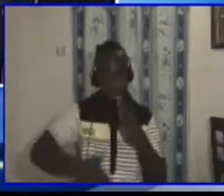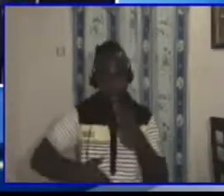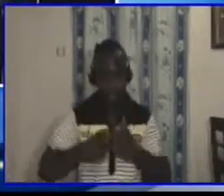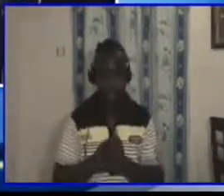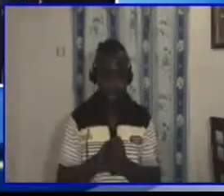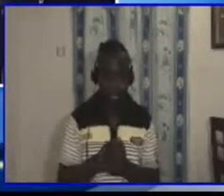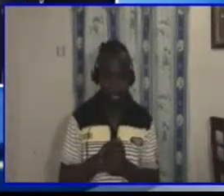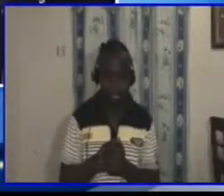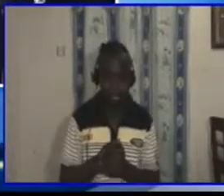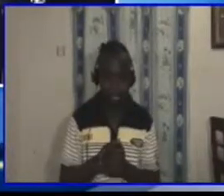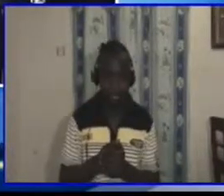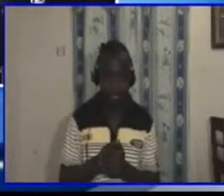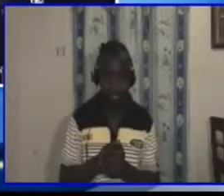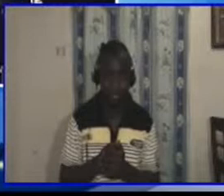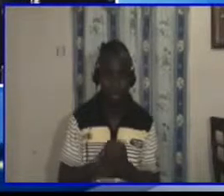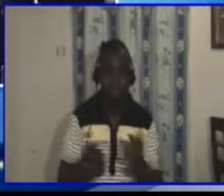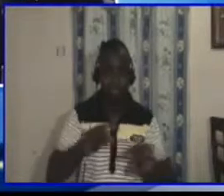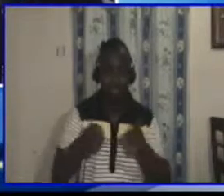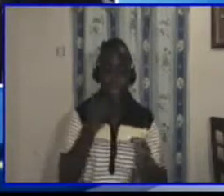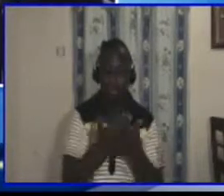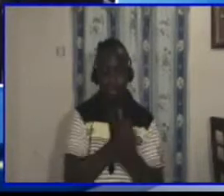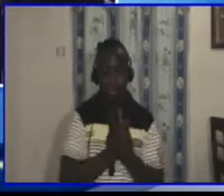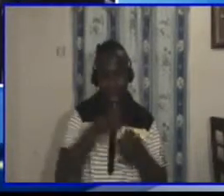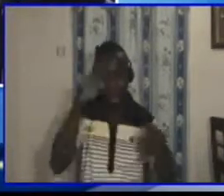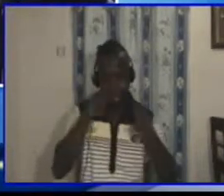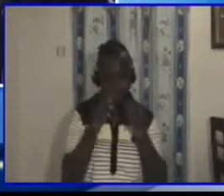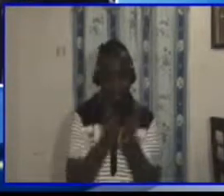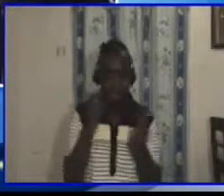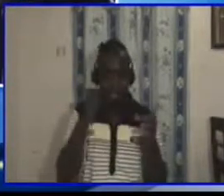e questa sarà l'ultima chiamata